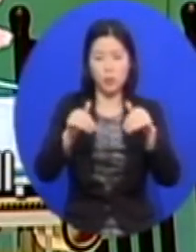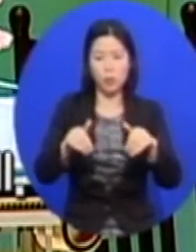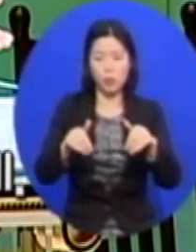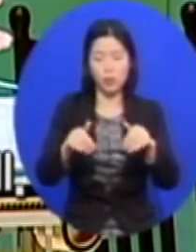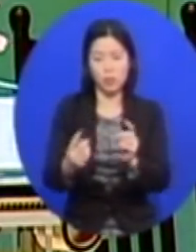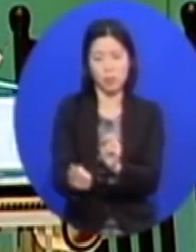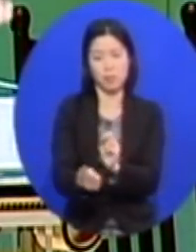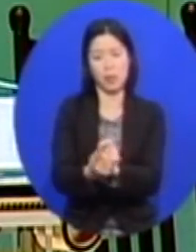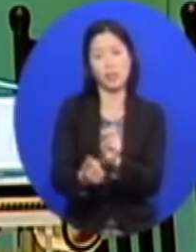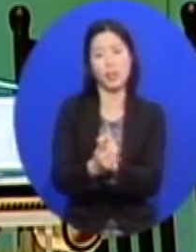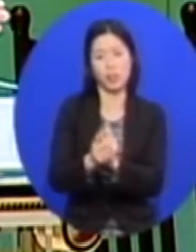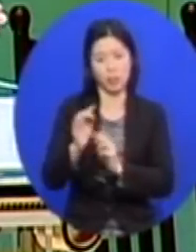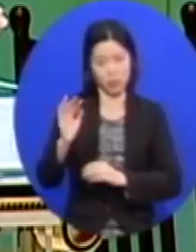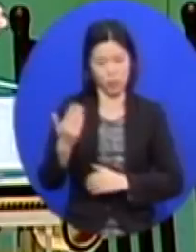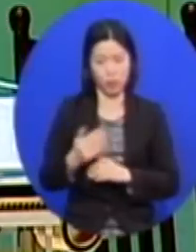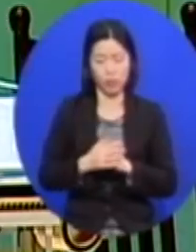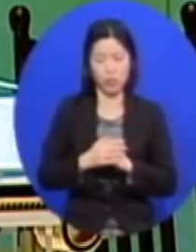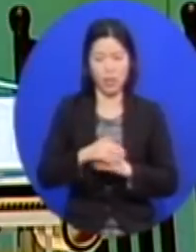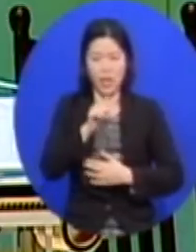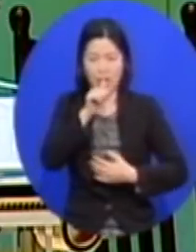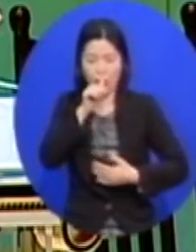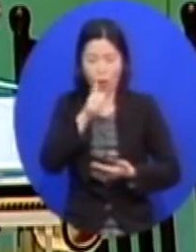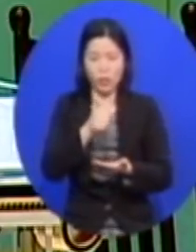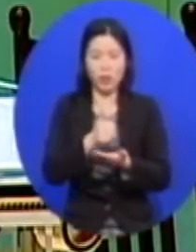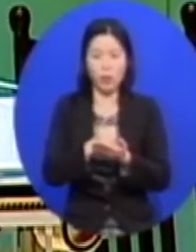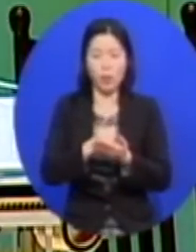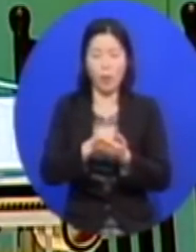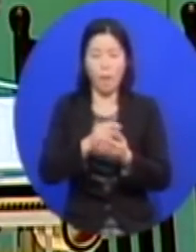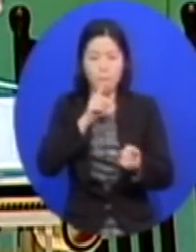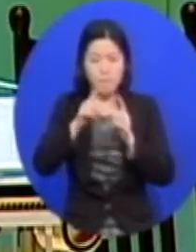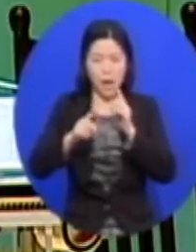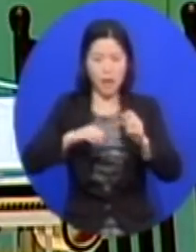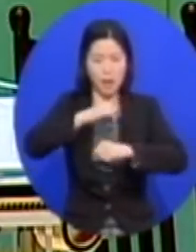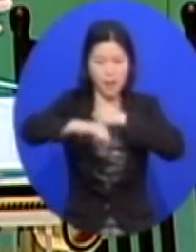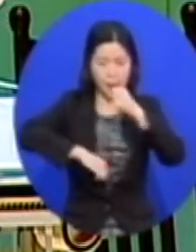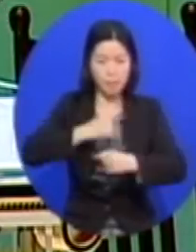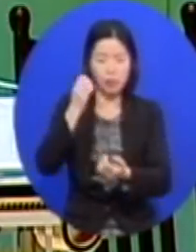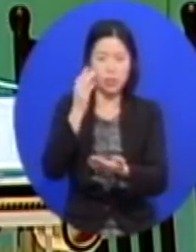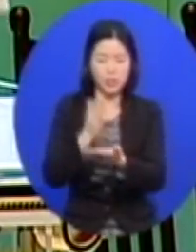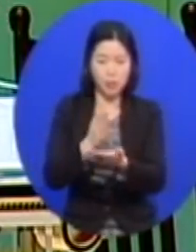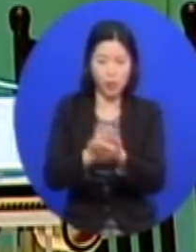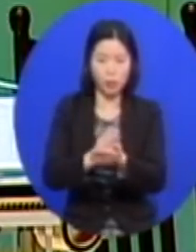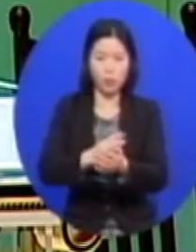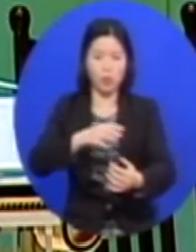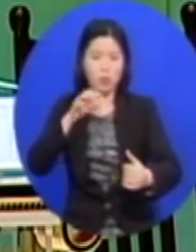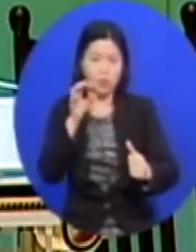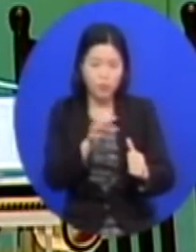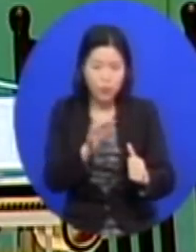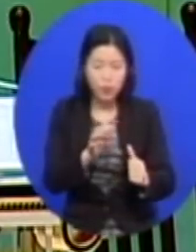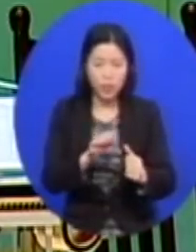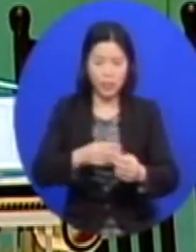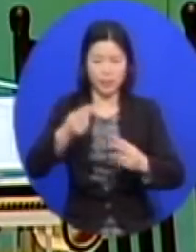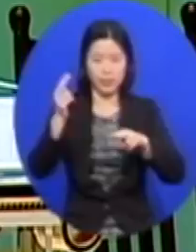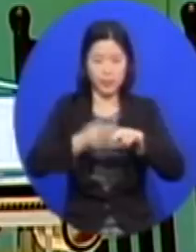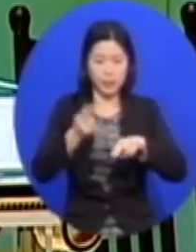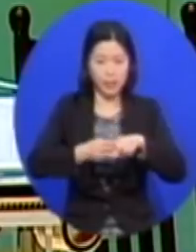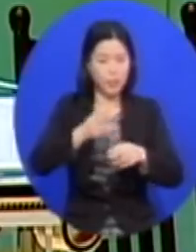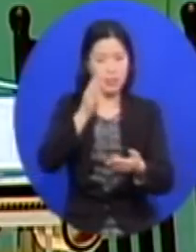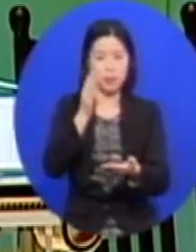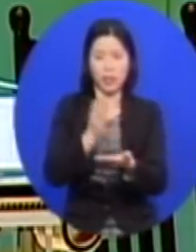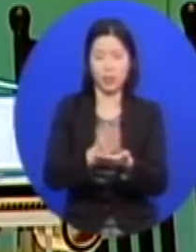겁니다 절대로 종에게 말 함부로 하거나 위협하거나 때리거나 그러면 안된다는 거예요